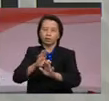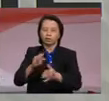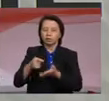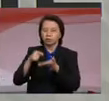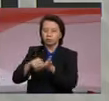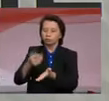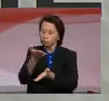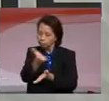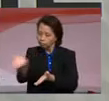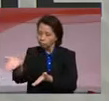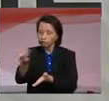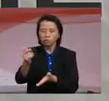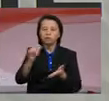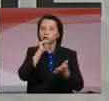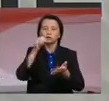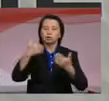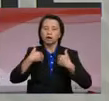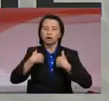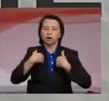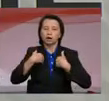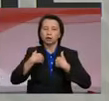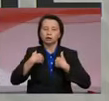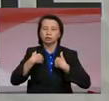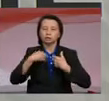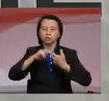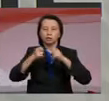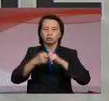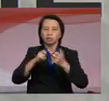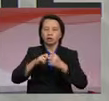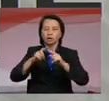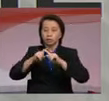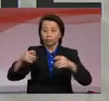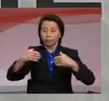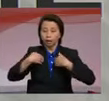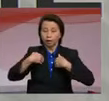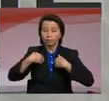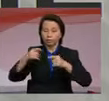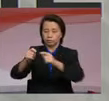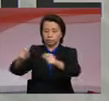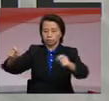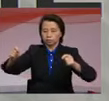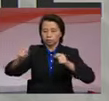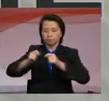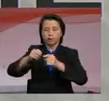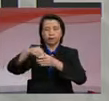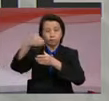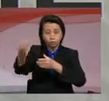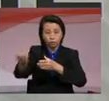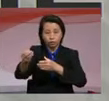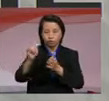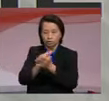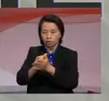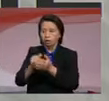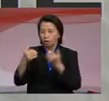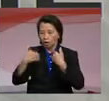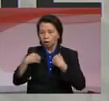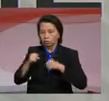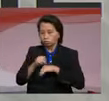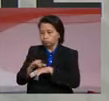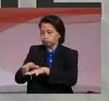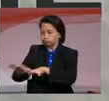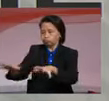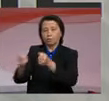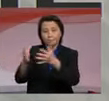untuk mereka yang tidak mengalami gejala namun berada di tempat-tempat di mana COVID-19 tersebar